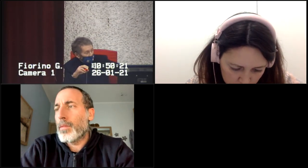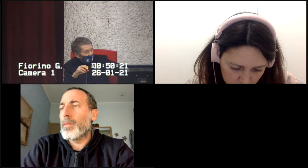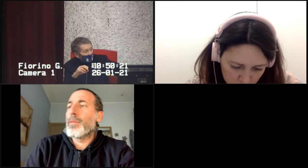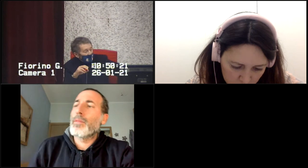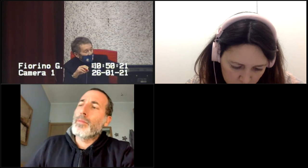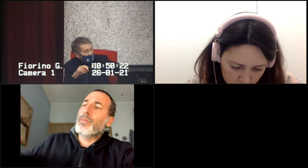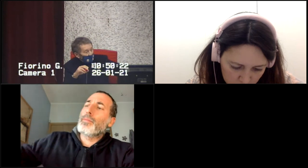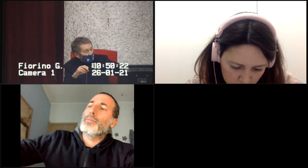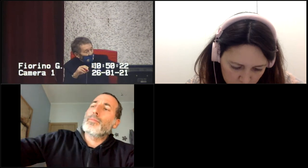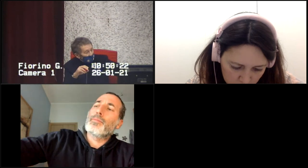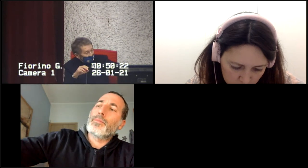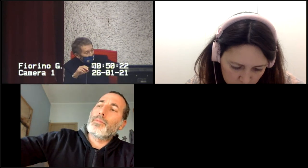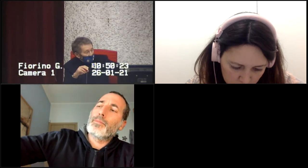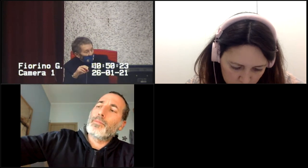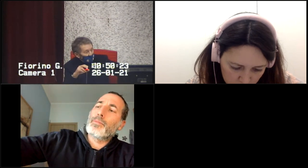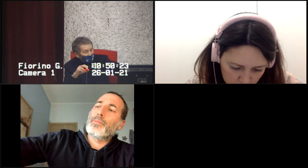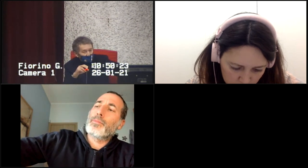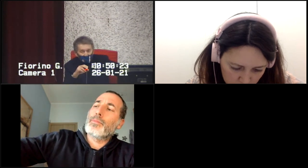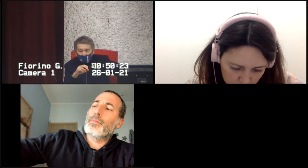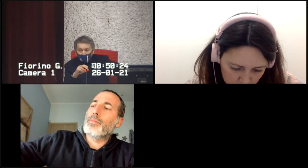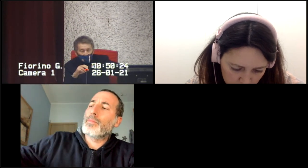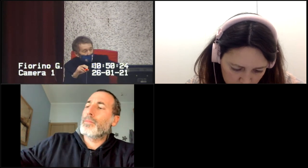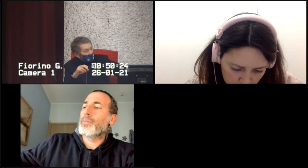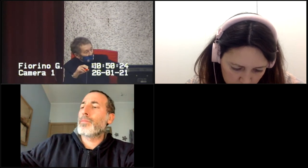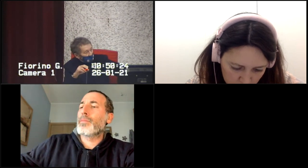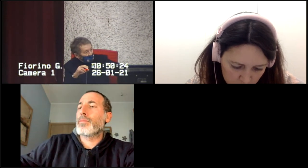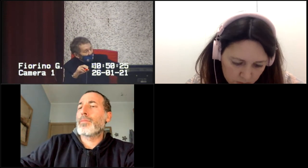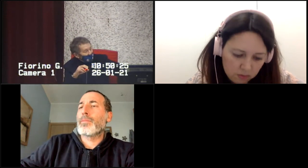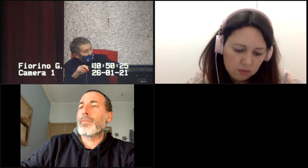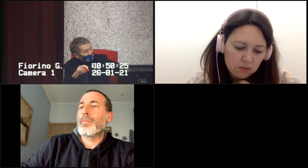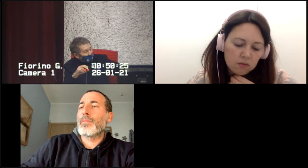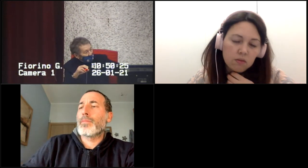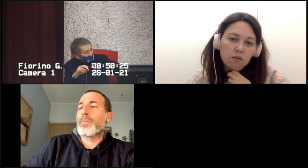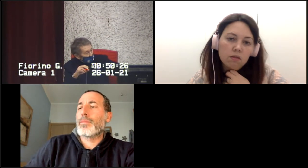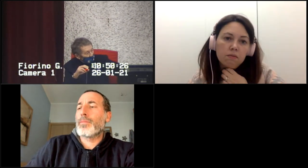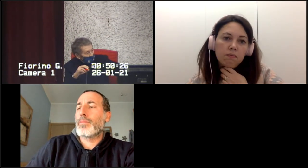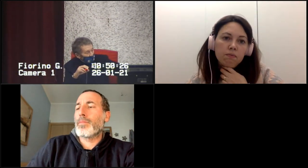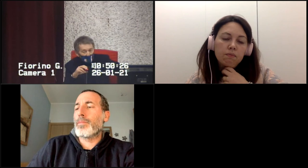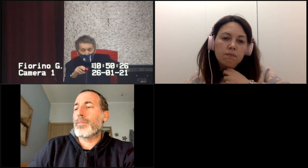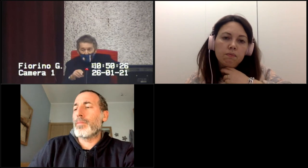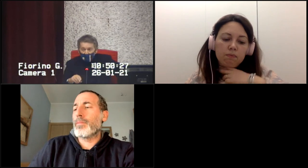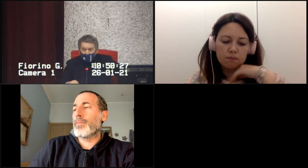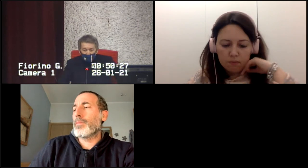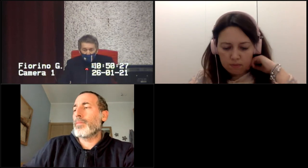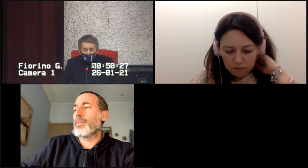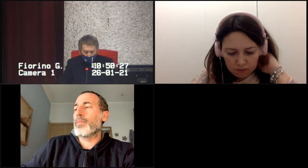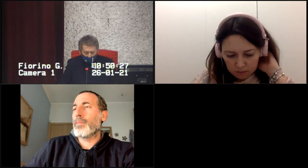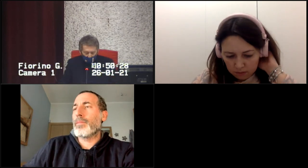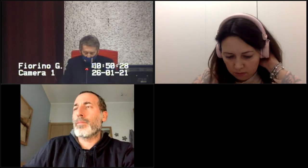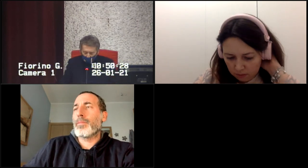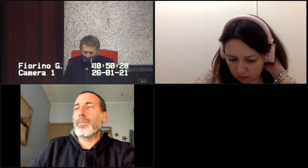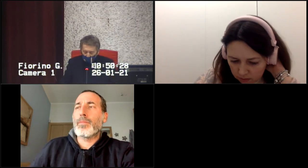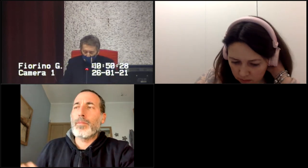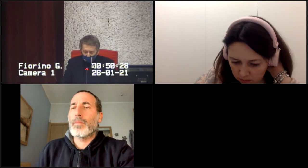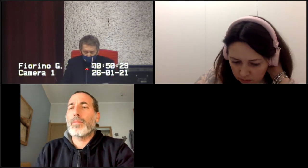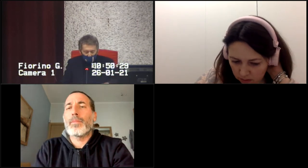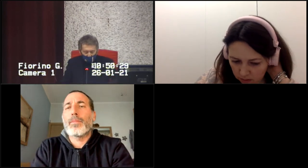Pastorino, abbiamo pensato di metterla in discussione alla capigruppo, cercando poi